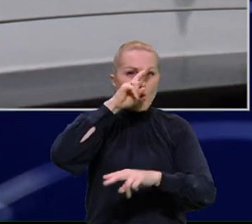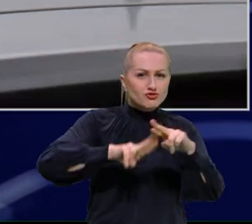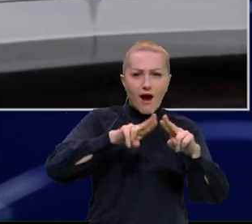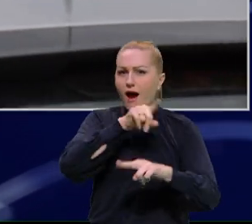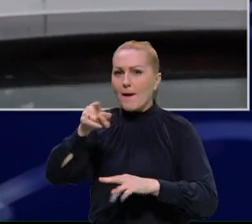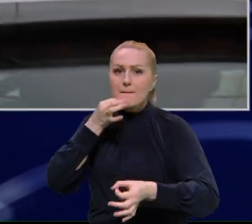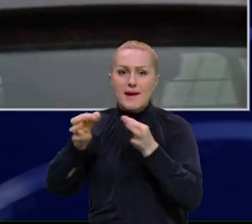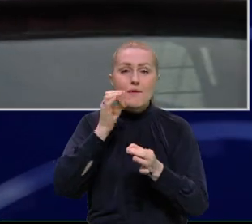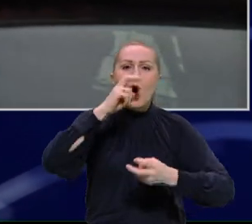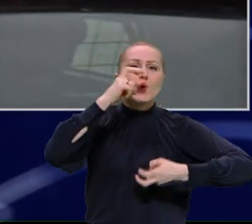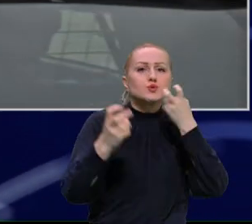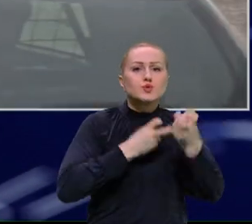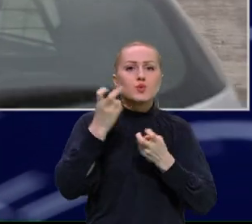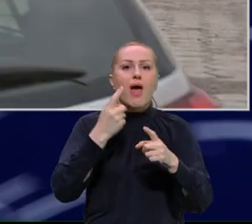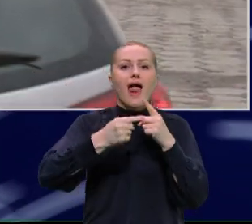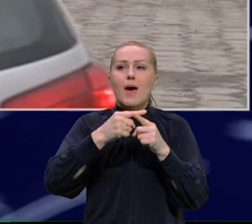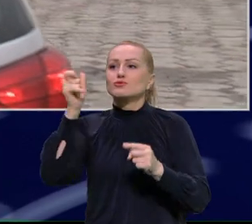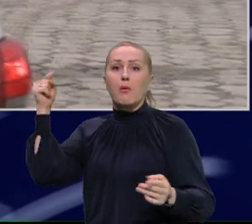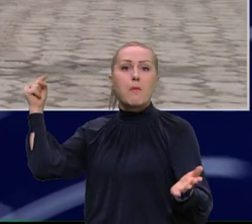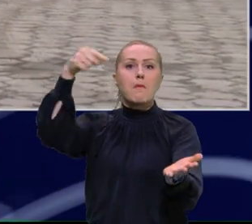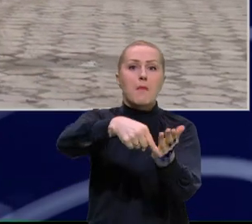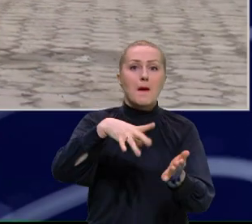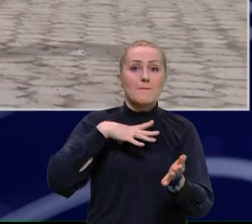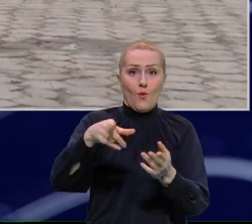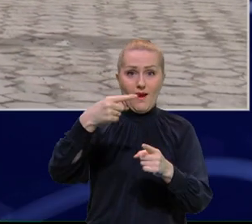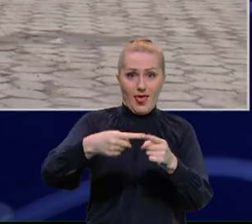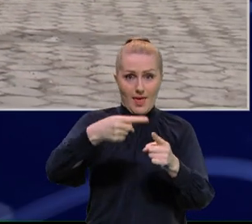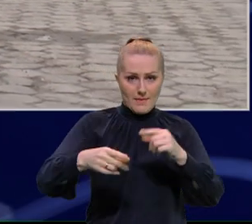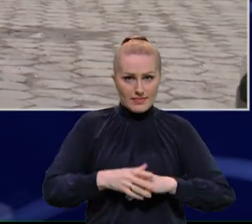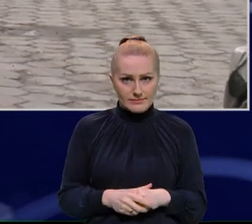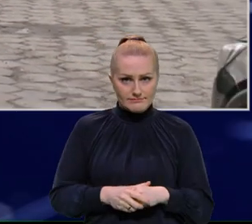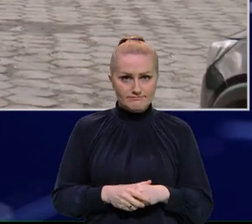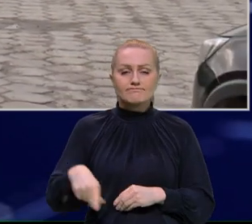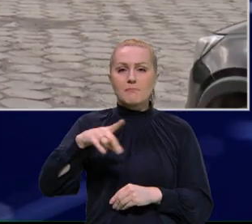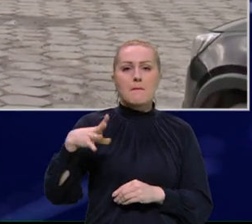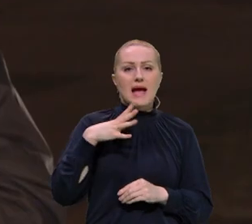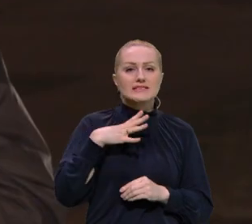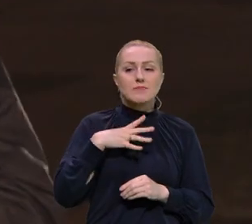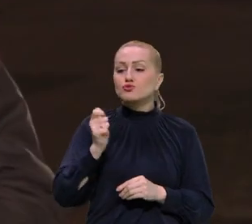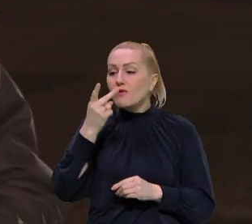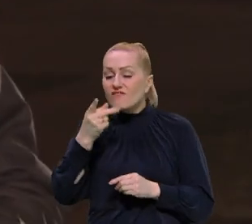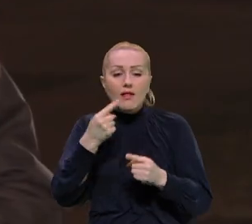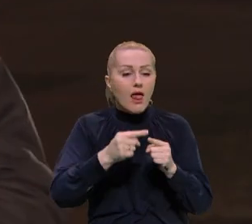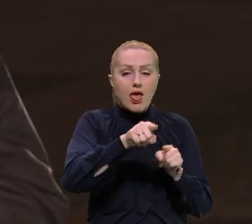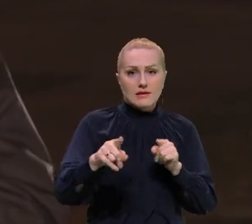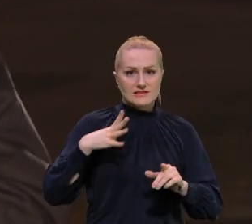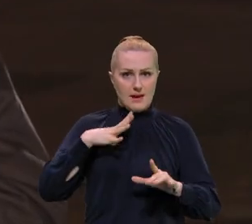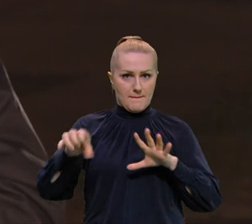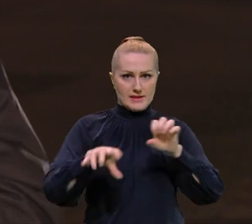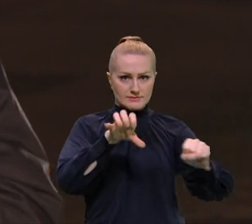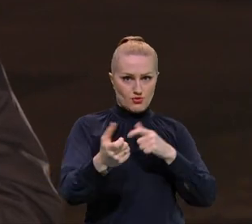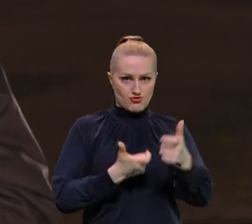poszukiwać ewentualnych elementów tej rakiety, zabezpieczać ślady. Z informacji